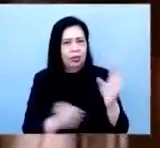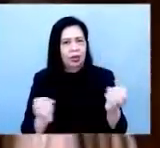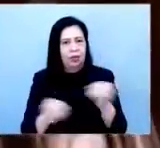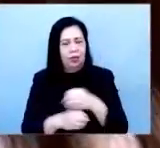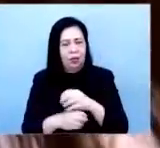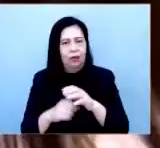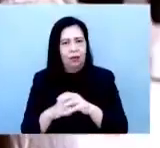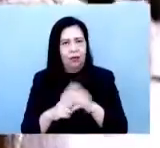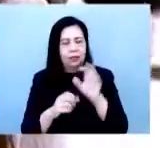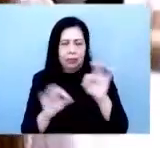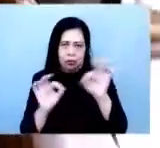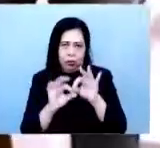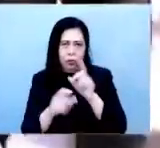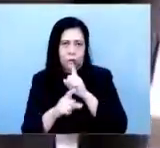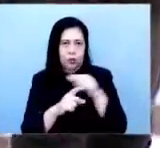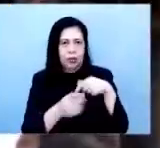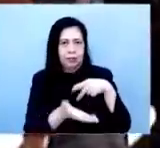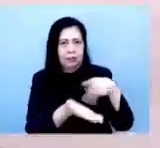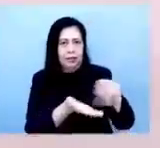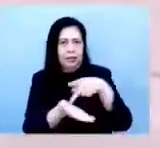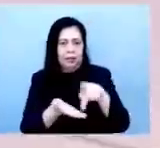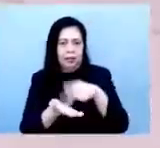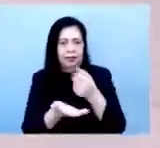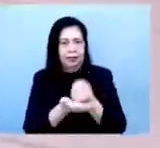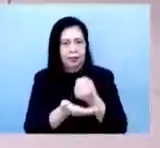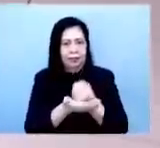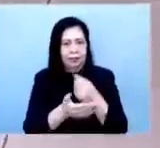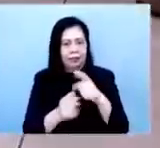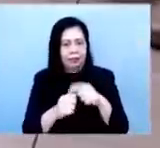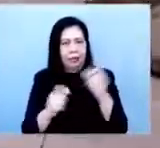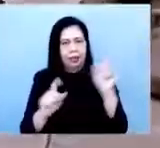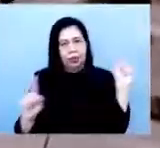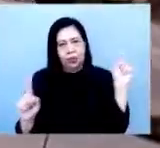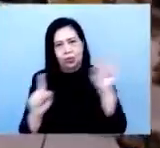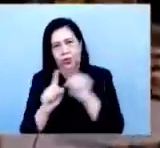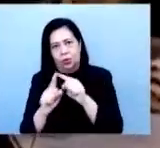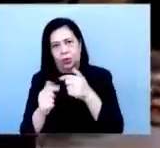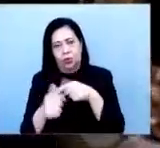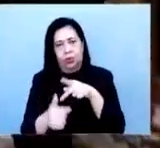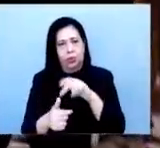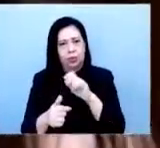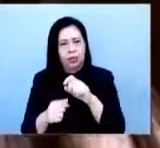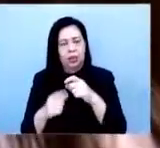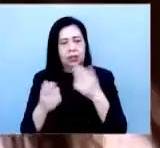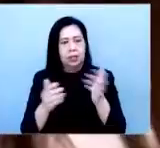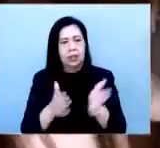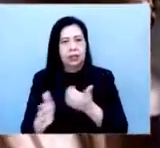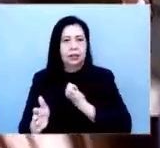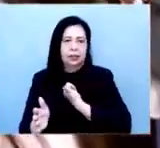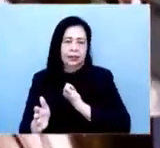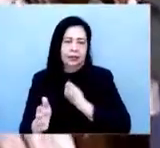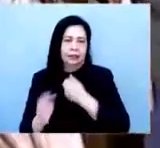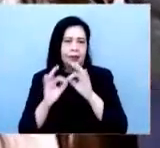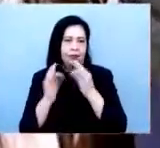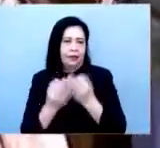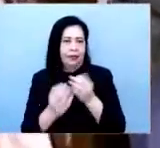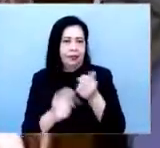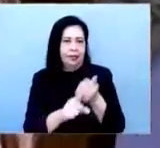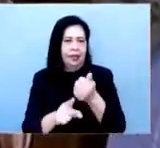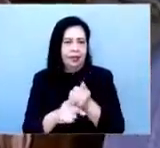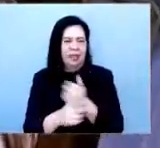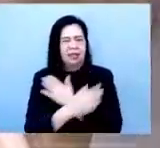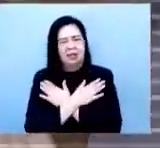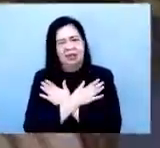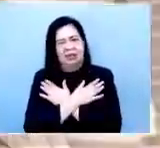may sasahuri ng mga kapwa-empleyado ngayong holidays, diretso agad siya sa terminal para asikasuhin naman ang sariling pamilya. Pahinga po